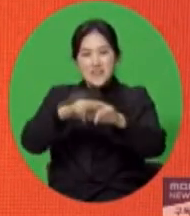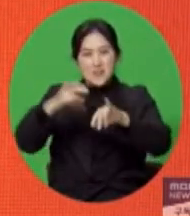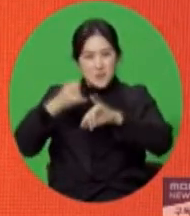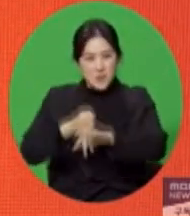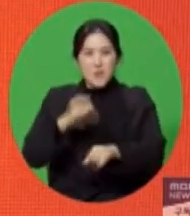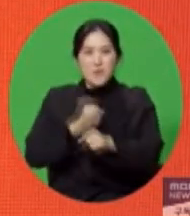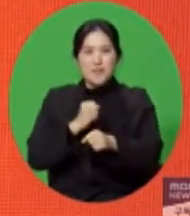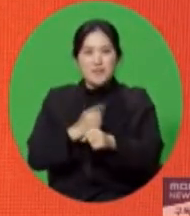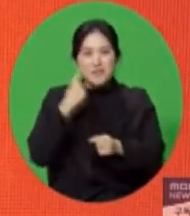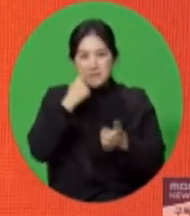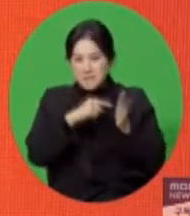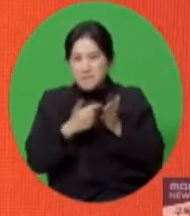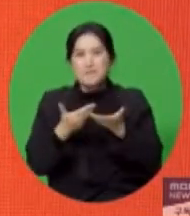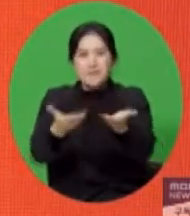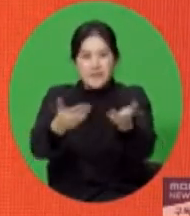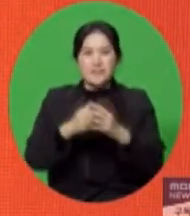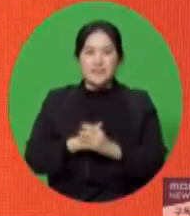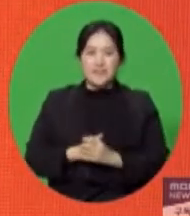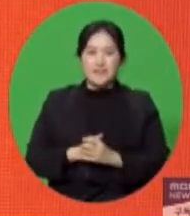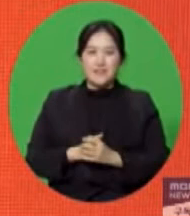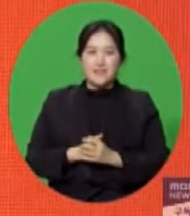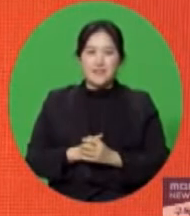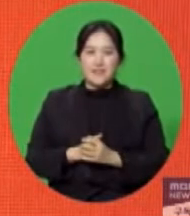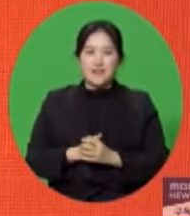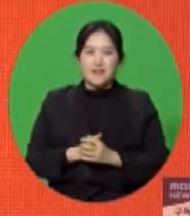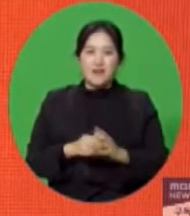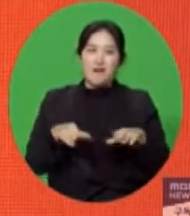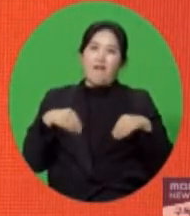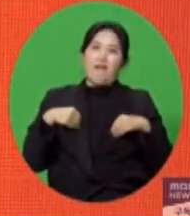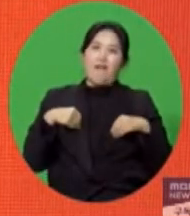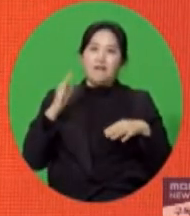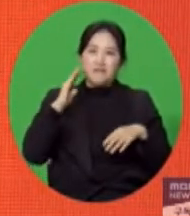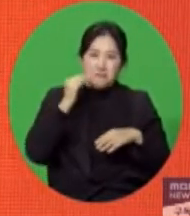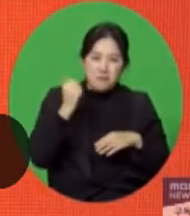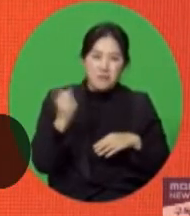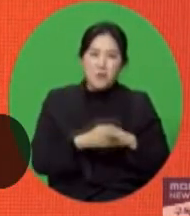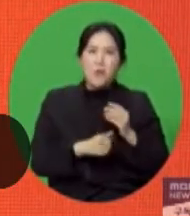반드시 만들어 보이겠습니다. 식물 대통령이나